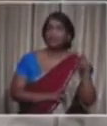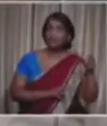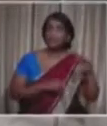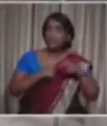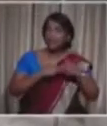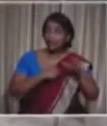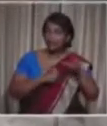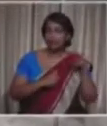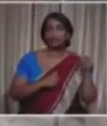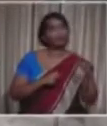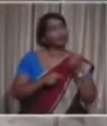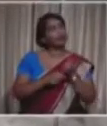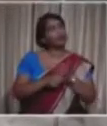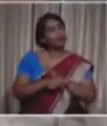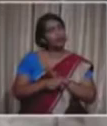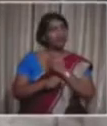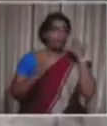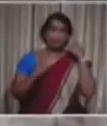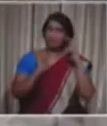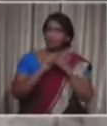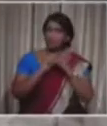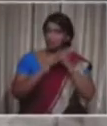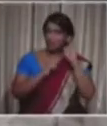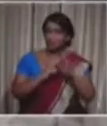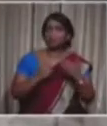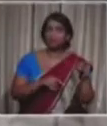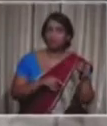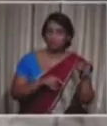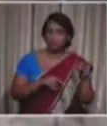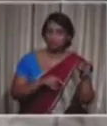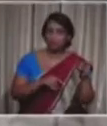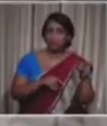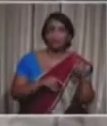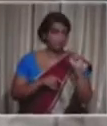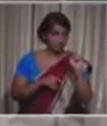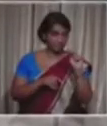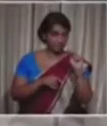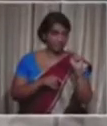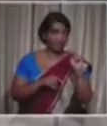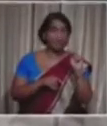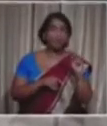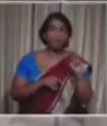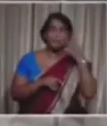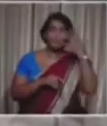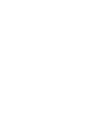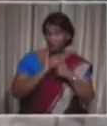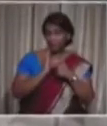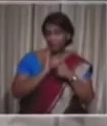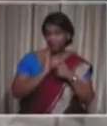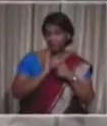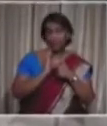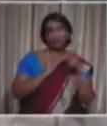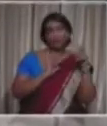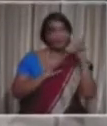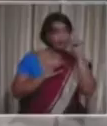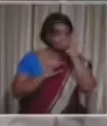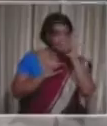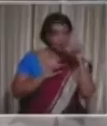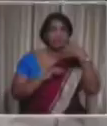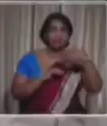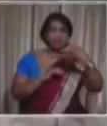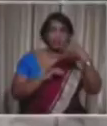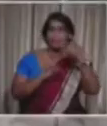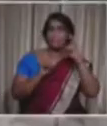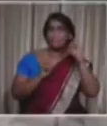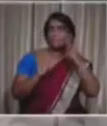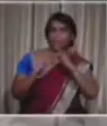හේතුව තමයි COVID-19 බලපෑමත් එක්ක අපි ගත්තොත් එහෙම 2020 පහසු වෙනි ශිෂ්‍යත්ව විභාගයේ මාසයේ දින 4ක් ප්‍රමාද